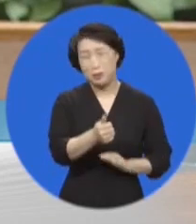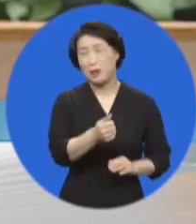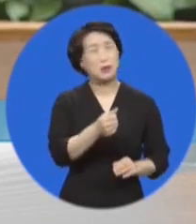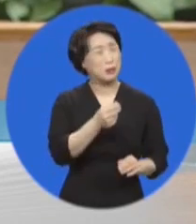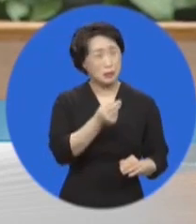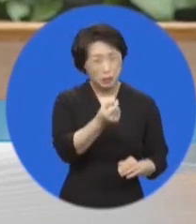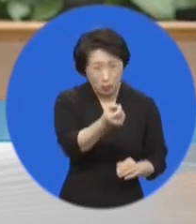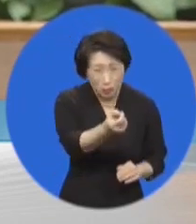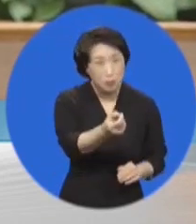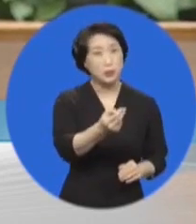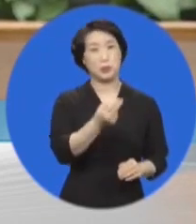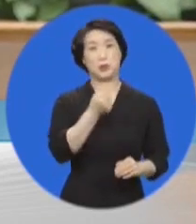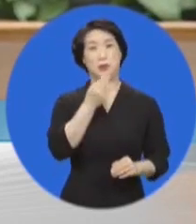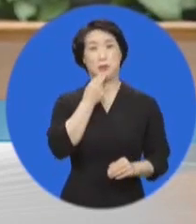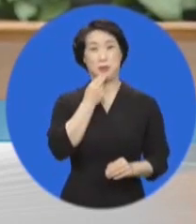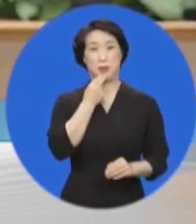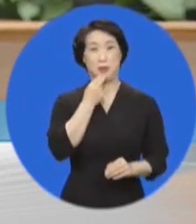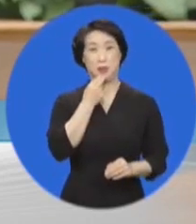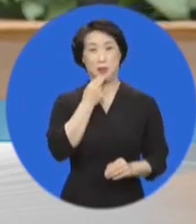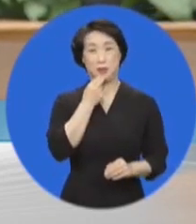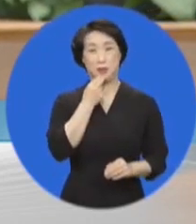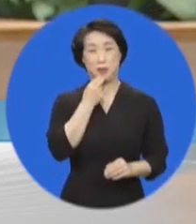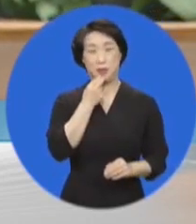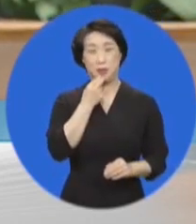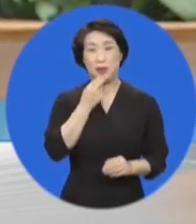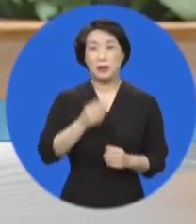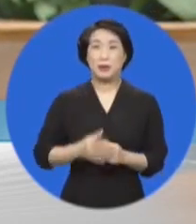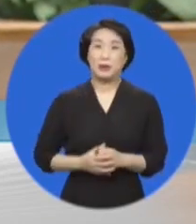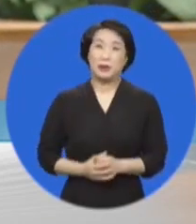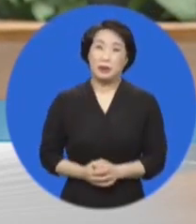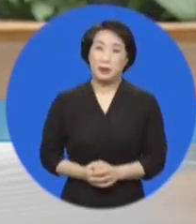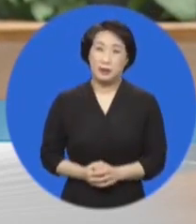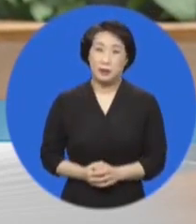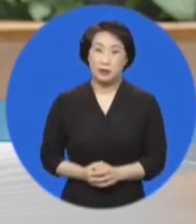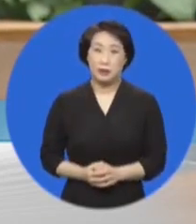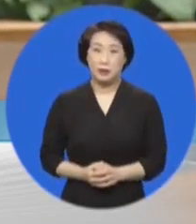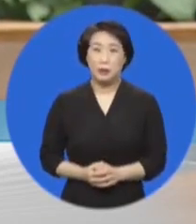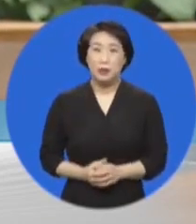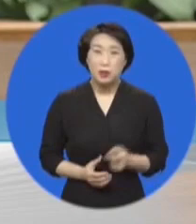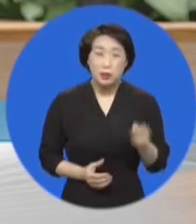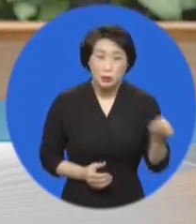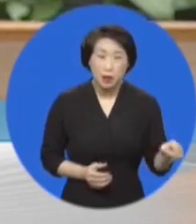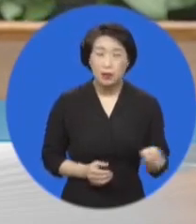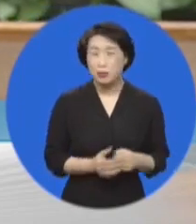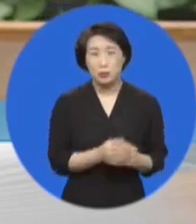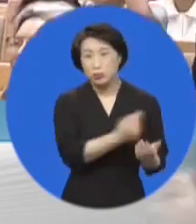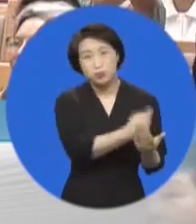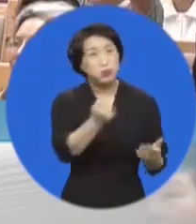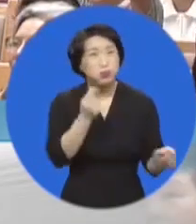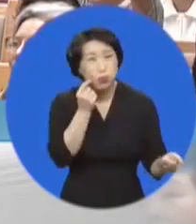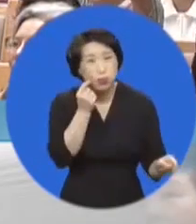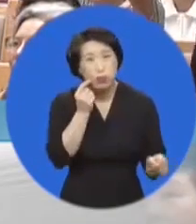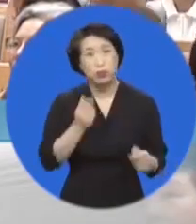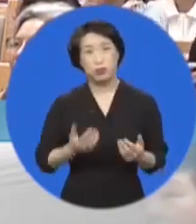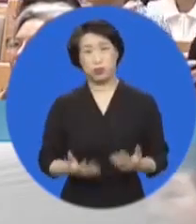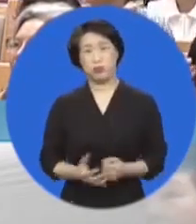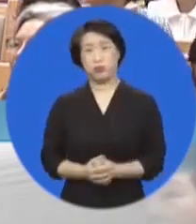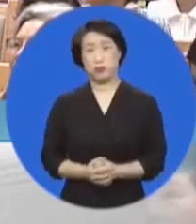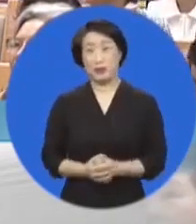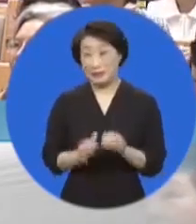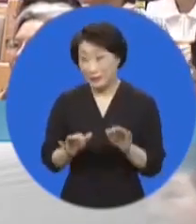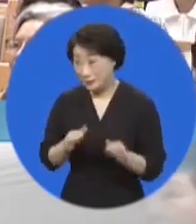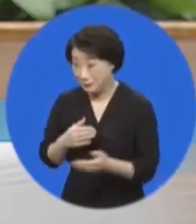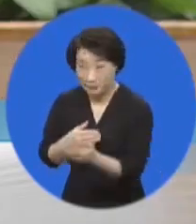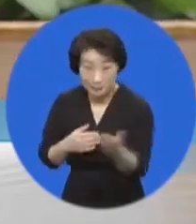가망성은 전혀 없다고는 사실, 없다가는 사실.